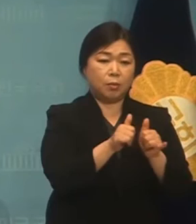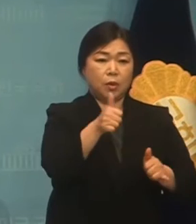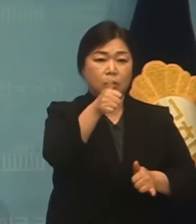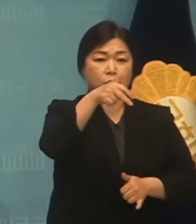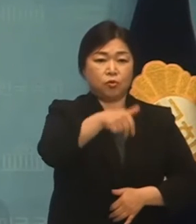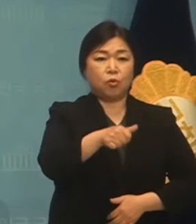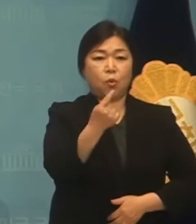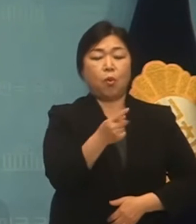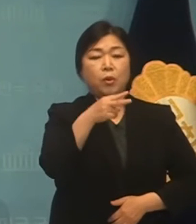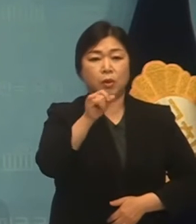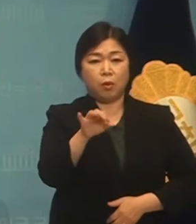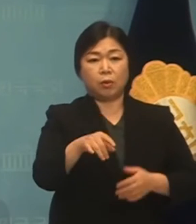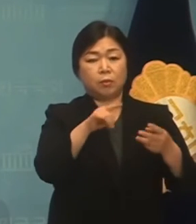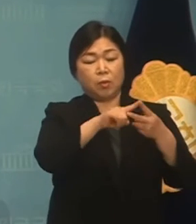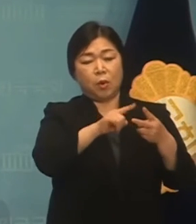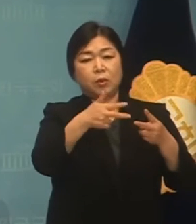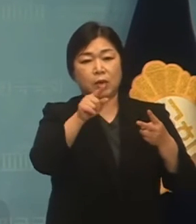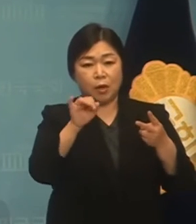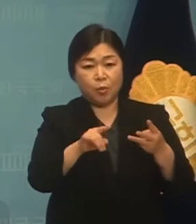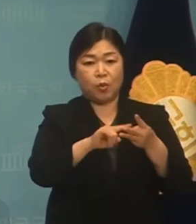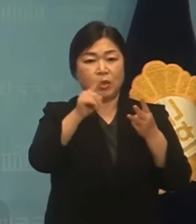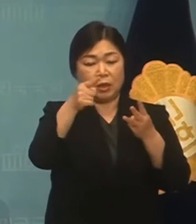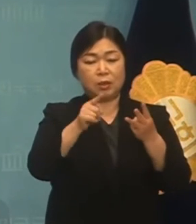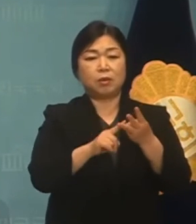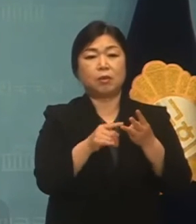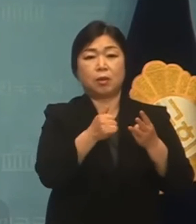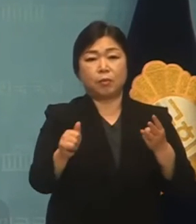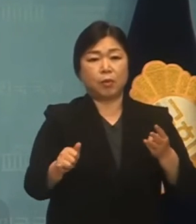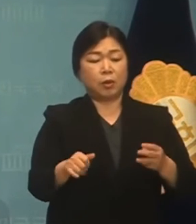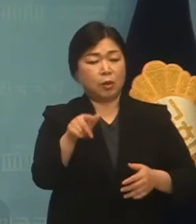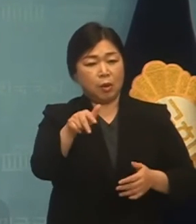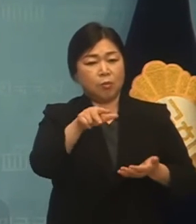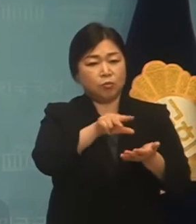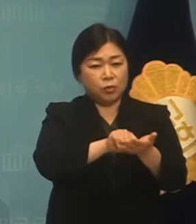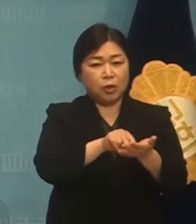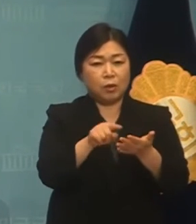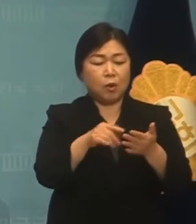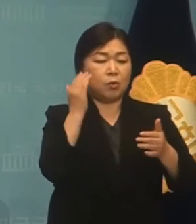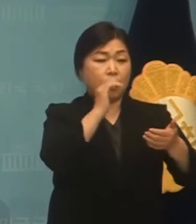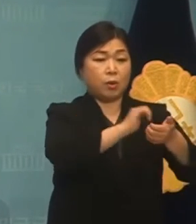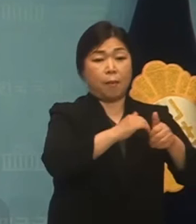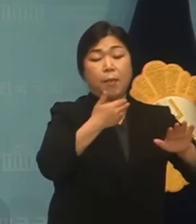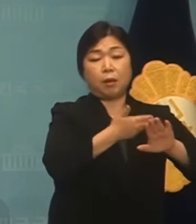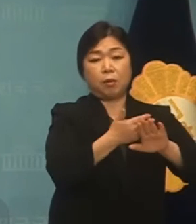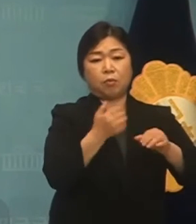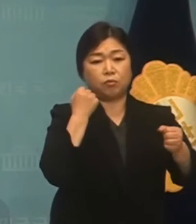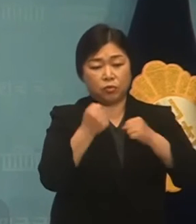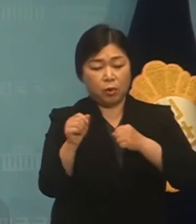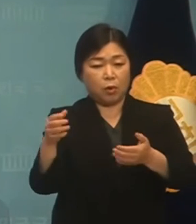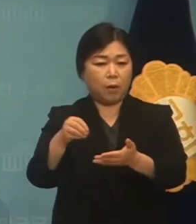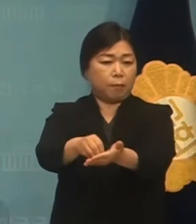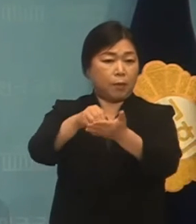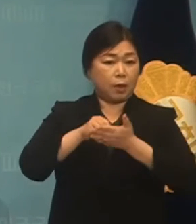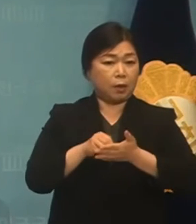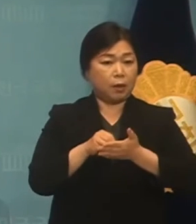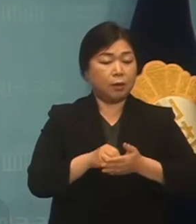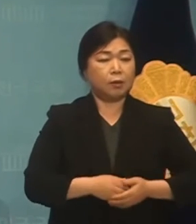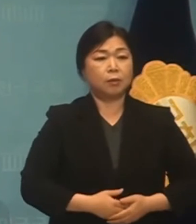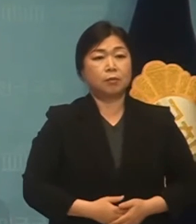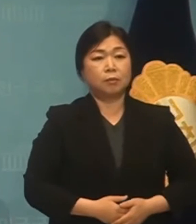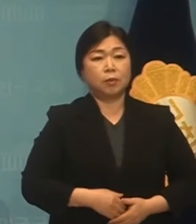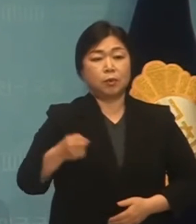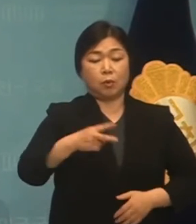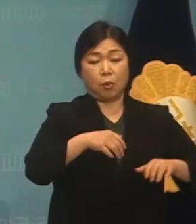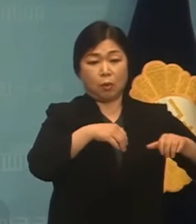주호영, 유승민, 장재원, 이철규 의원 등 7명의 복당 문제를 청와대의 반대에도 불구하고 관철시켰습니다.